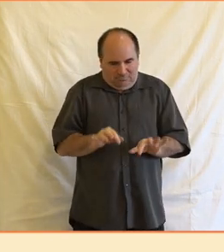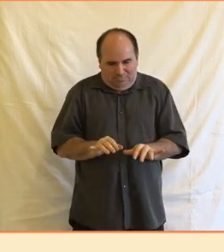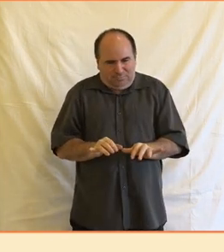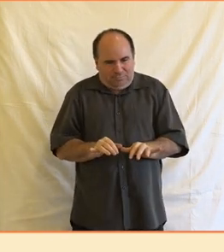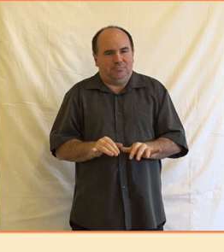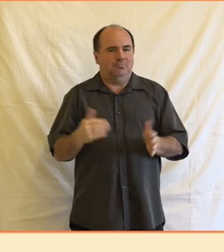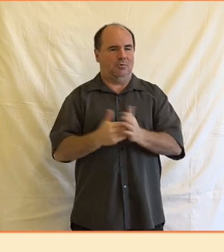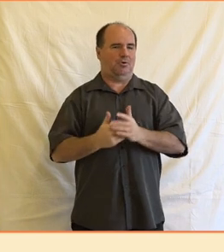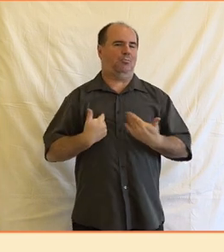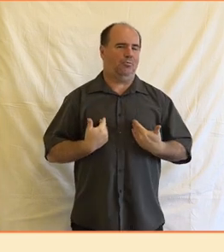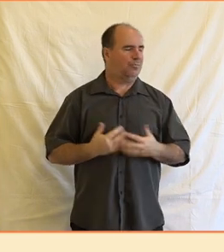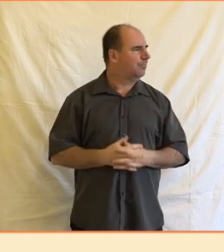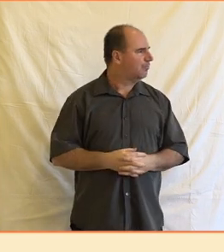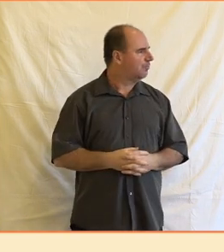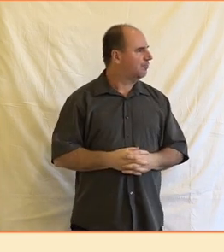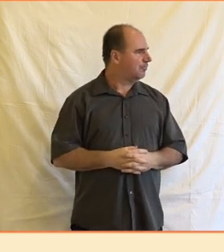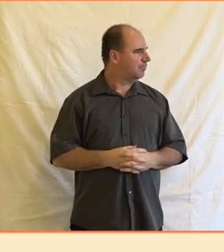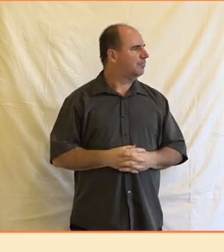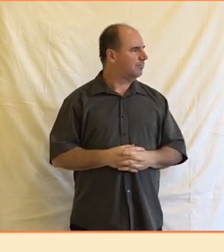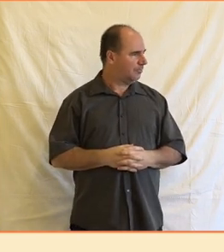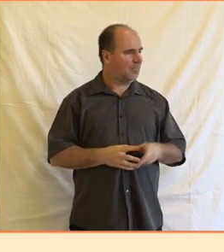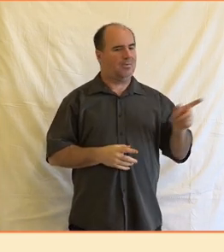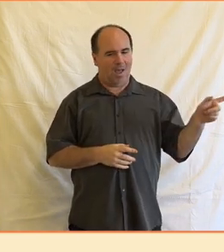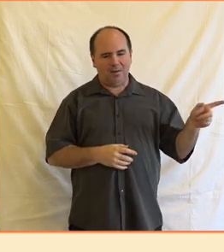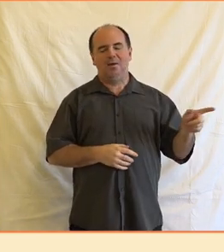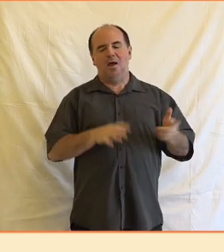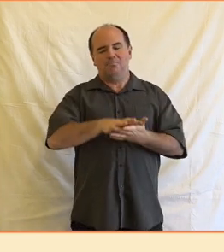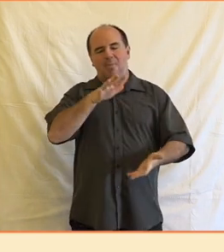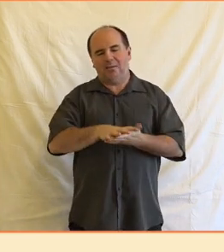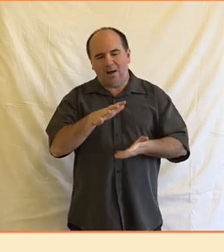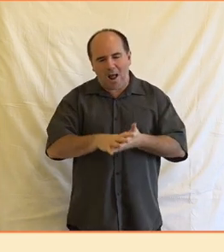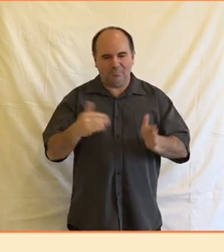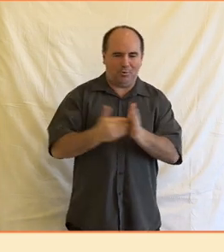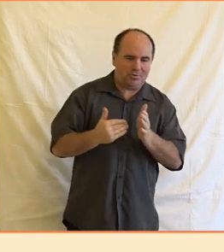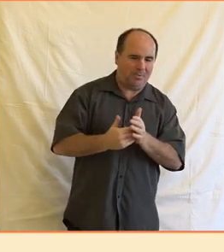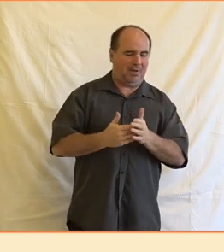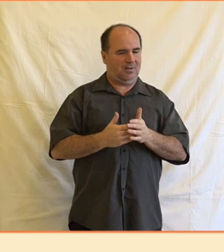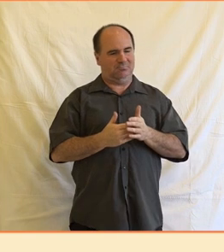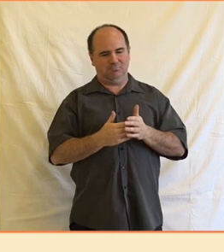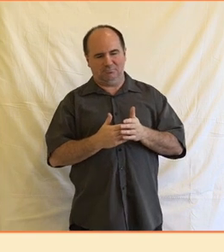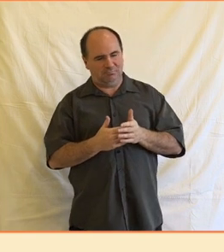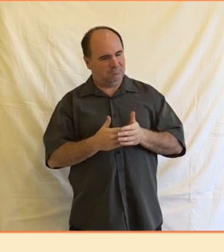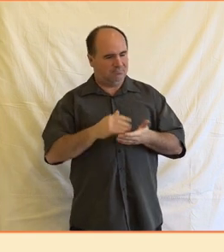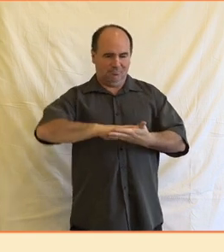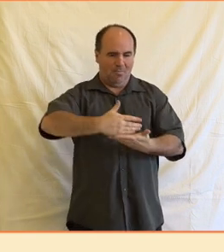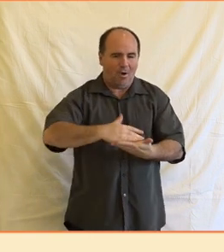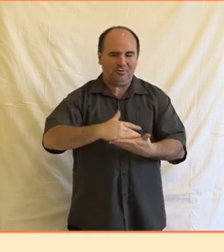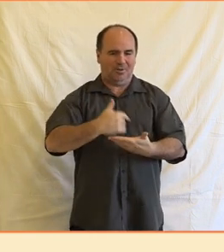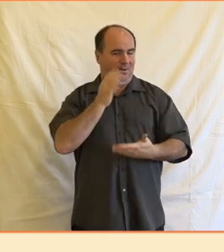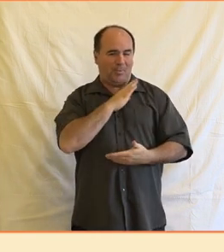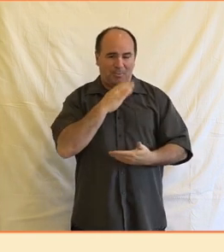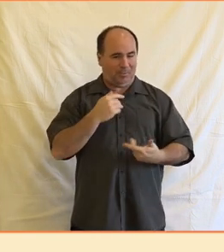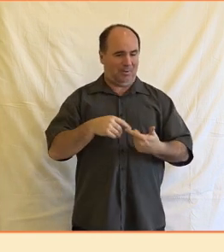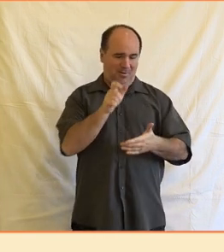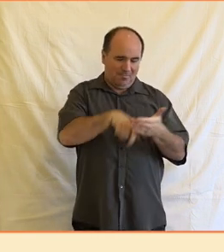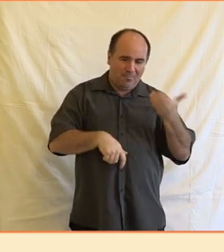Tak ptali jsme se nakonec i na uspokojování materiálních potřeb, zde naopak novináři uvedli většinově, že to